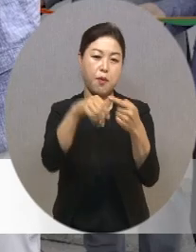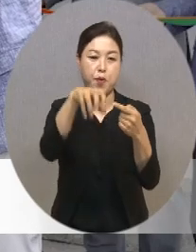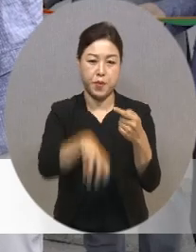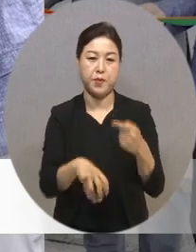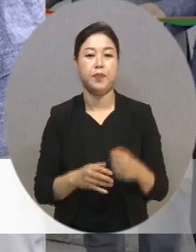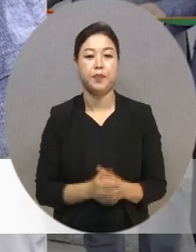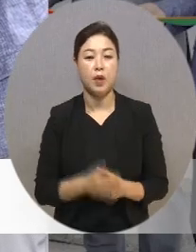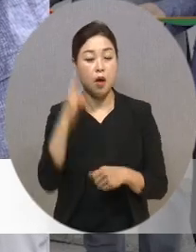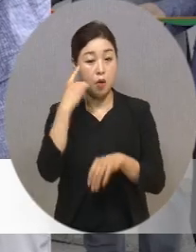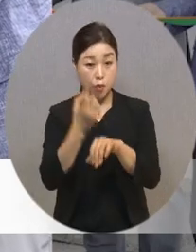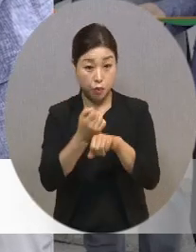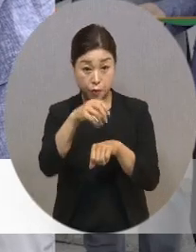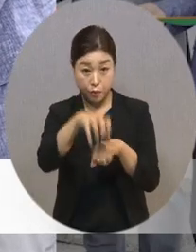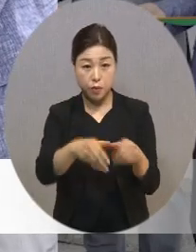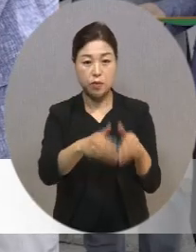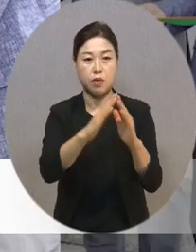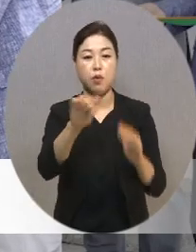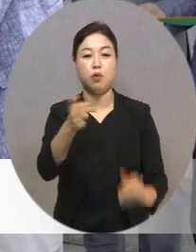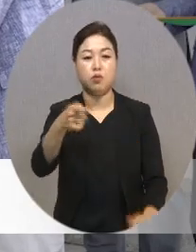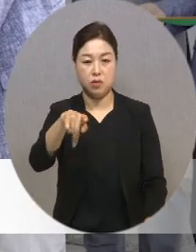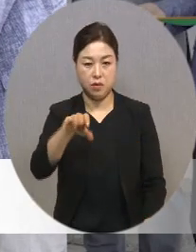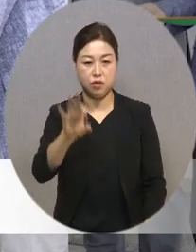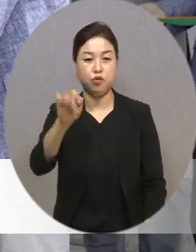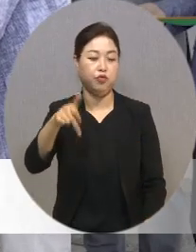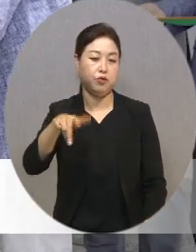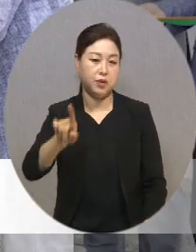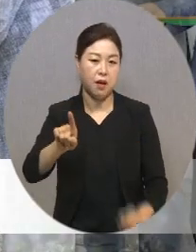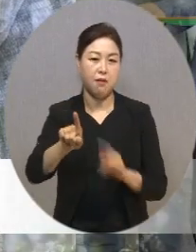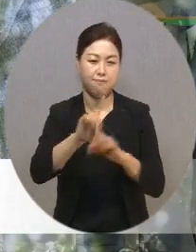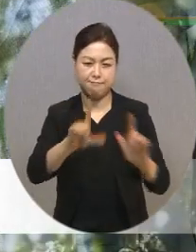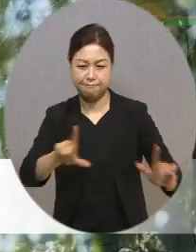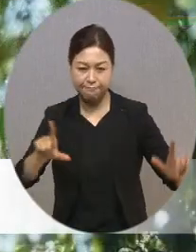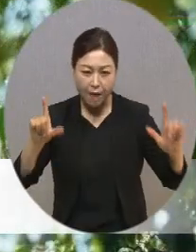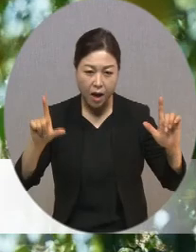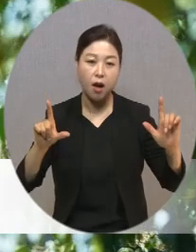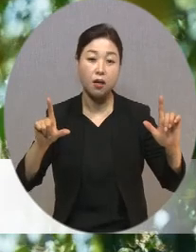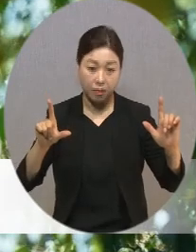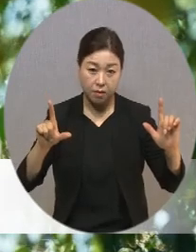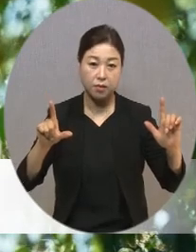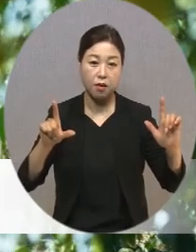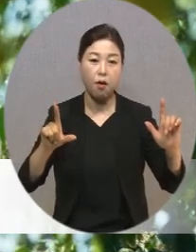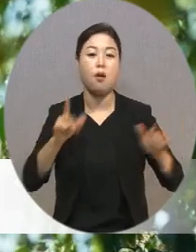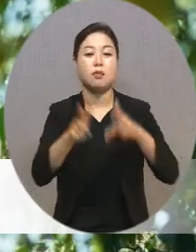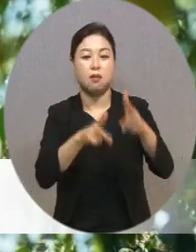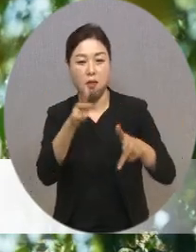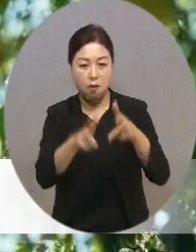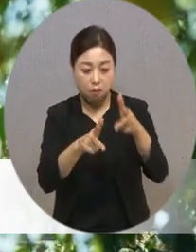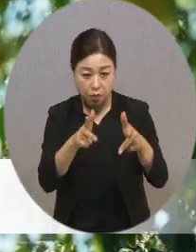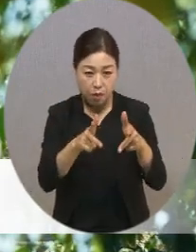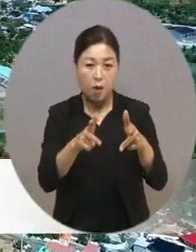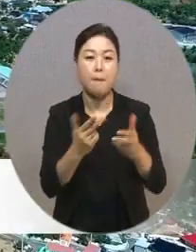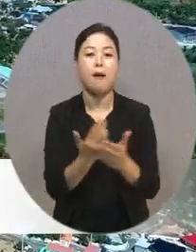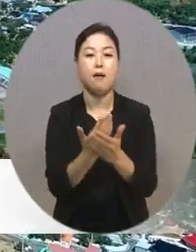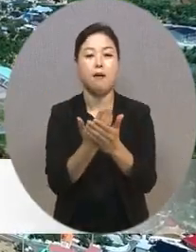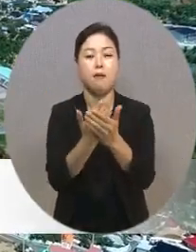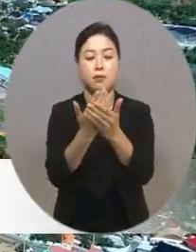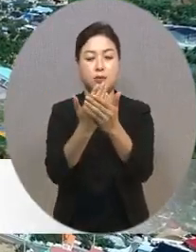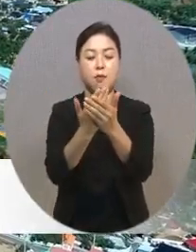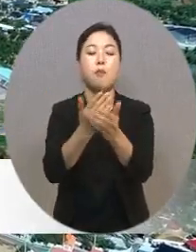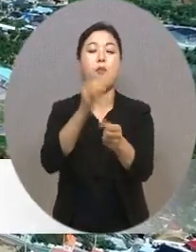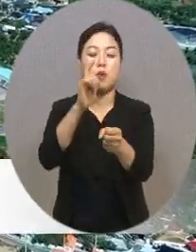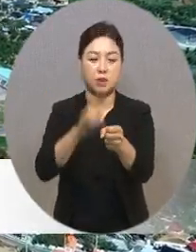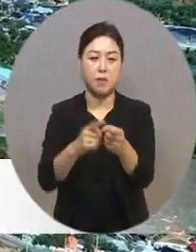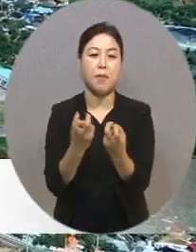이번 연구소 설립은 고흥유자의 명성을 신장시켜 유자산업 부흥을 재현하기 위한